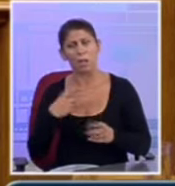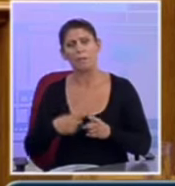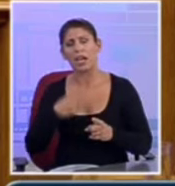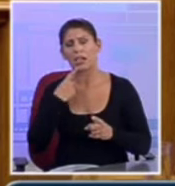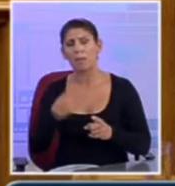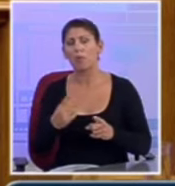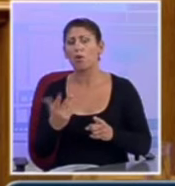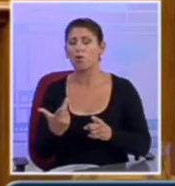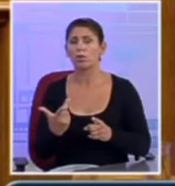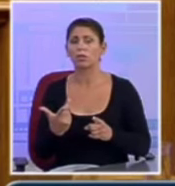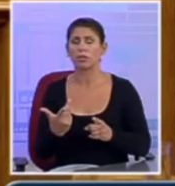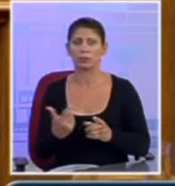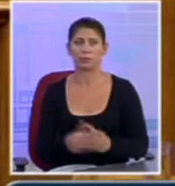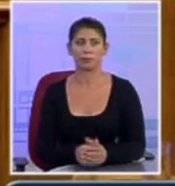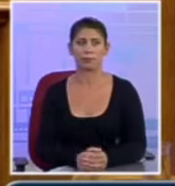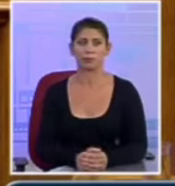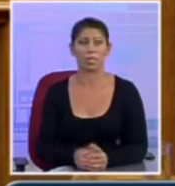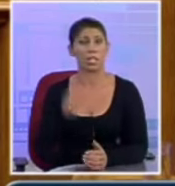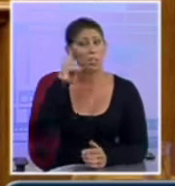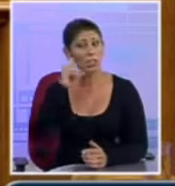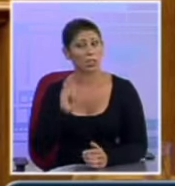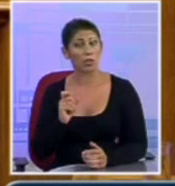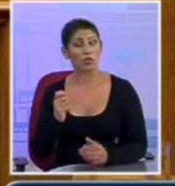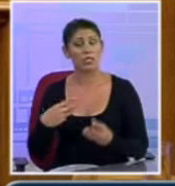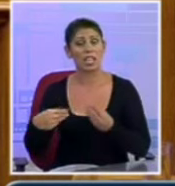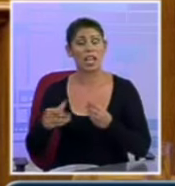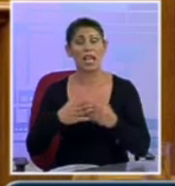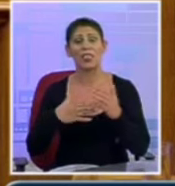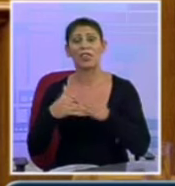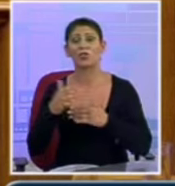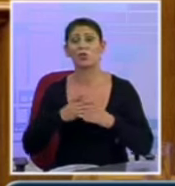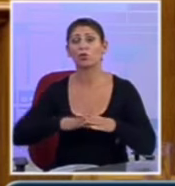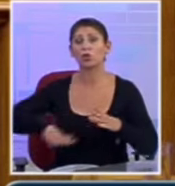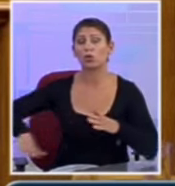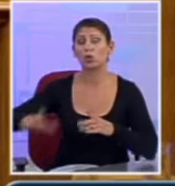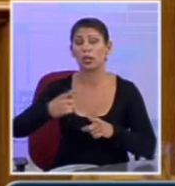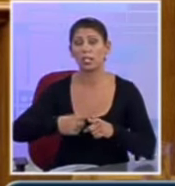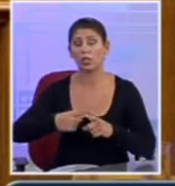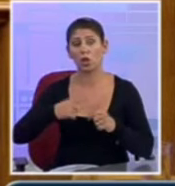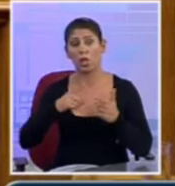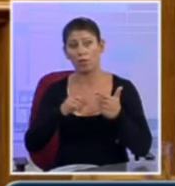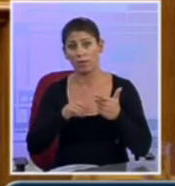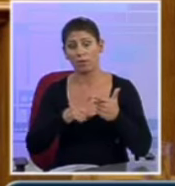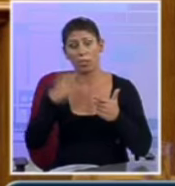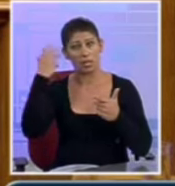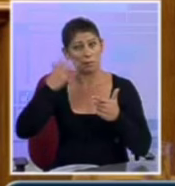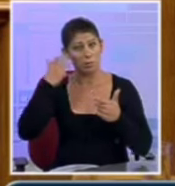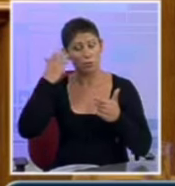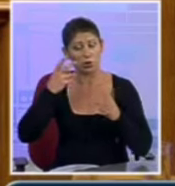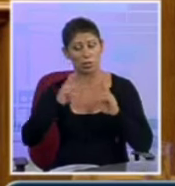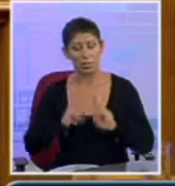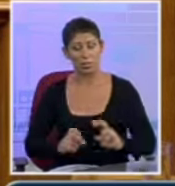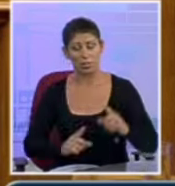πω ότι θα αξιοποιηθούν οι γνώσεις και οι δεξιότητες του ελληνικού λαού. Δεύτερον, η επιστημονική έρευνα,